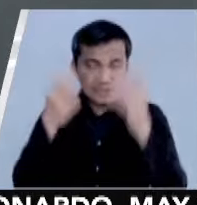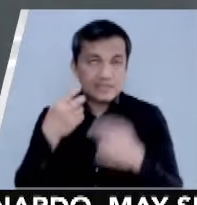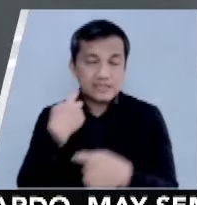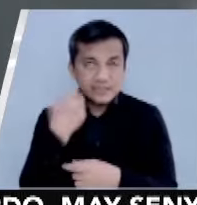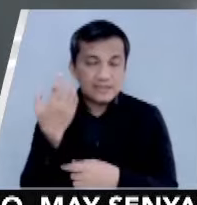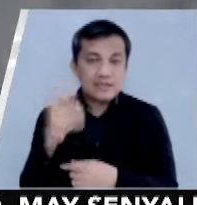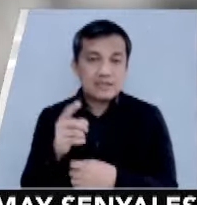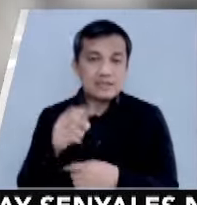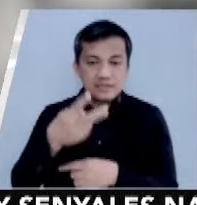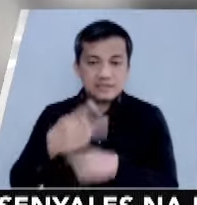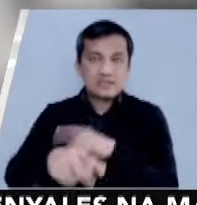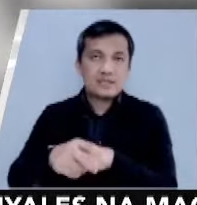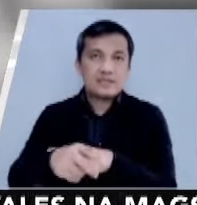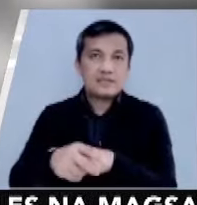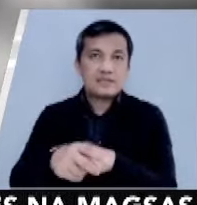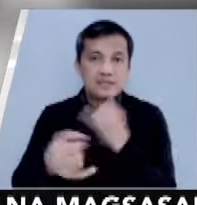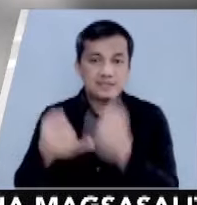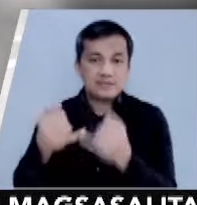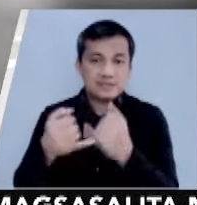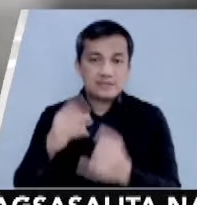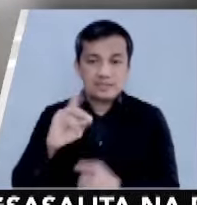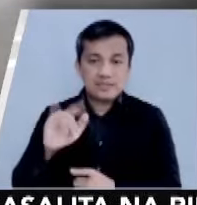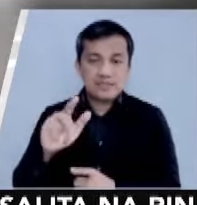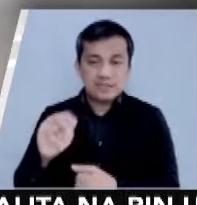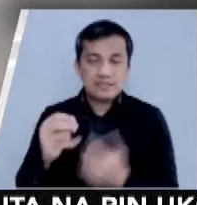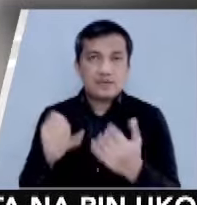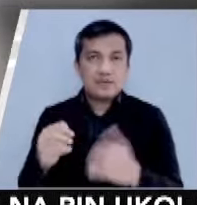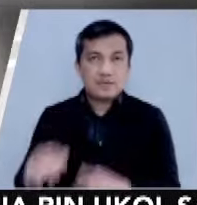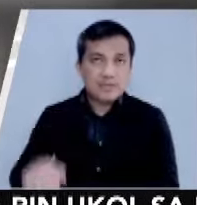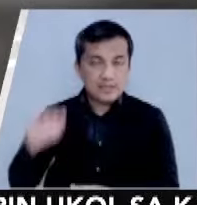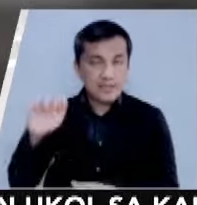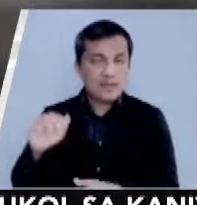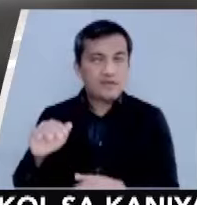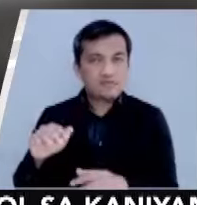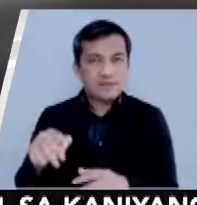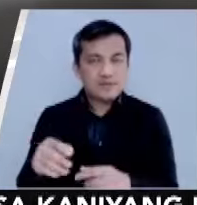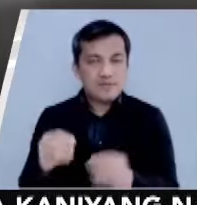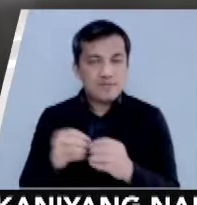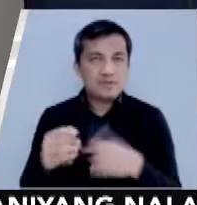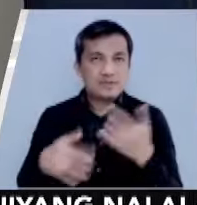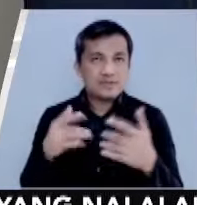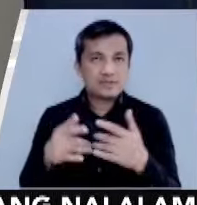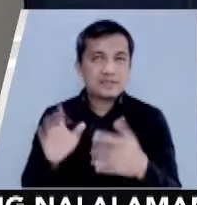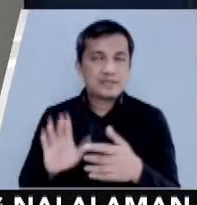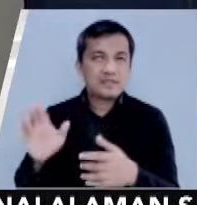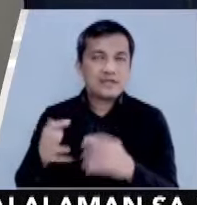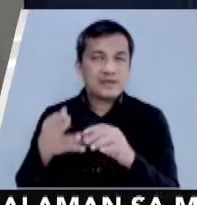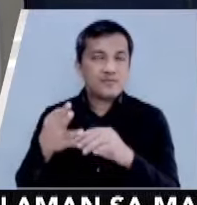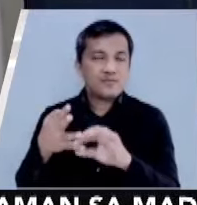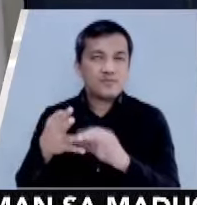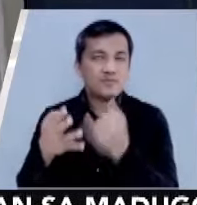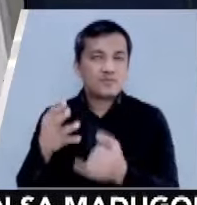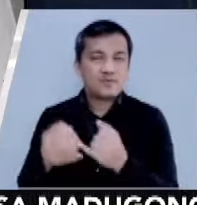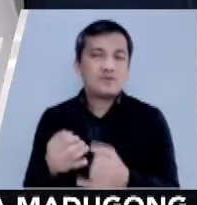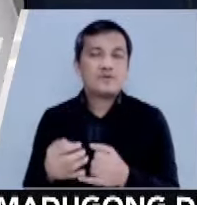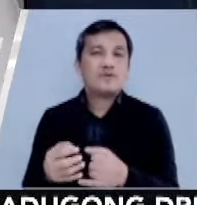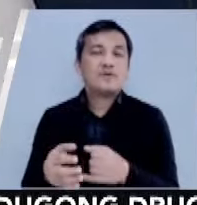bunsong si Dylan, pero ngayong mas malaki na siya. Mas na-excite daw ang kanilang bunso. Mas na-appreciate niya na ngayon